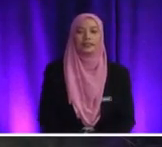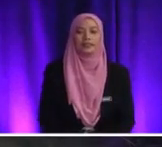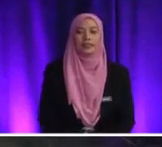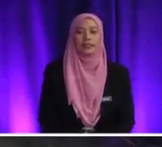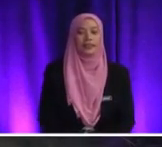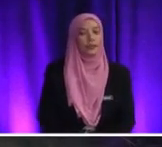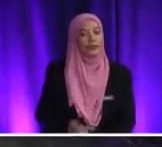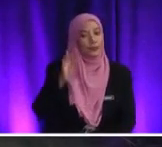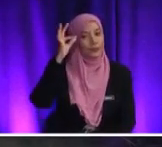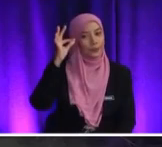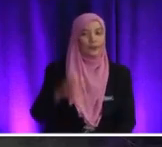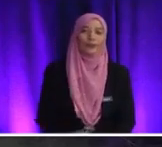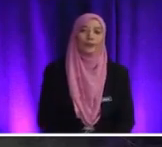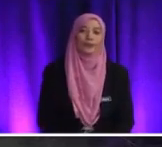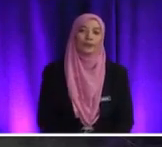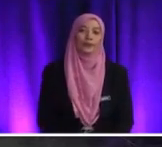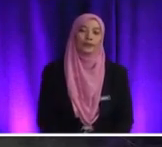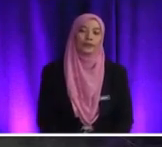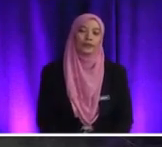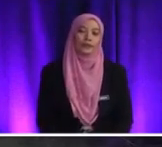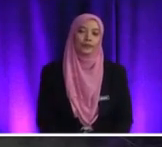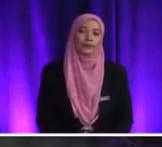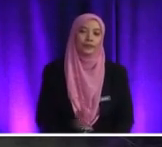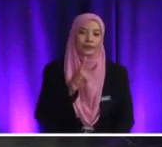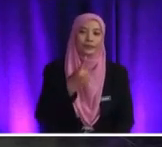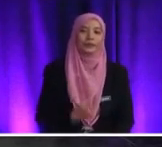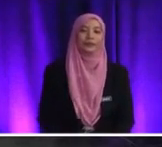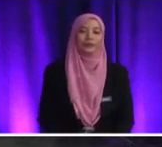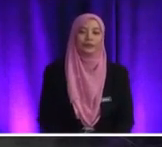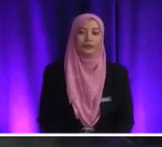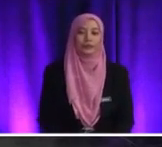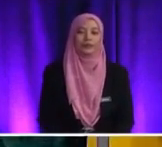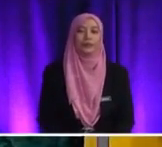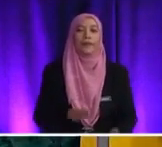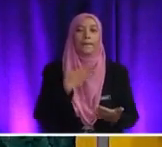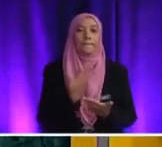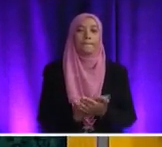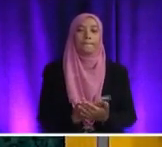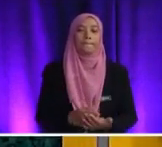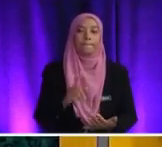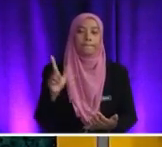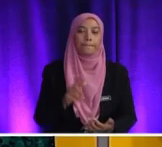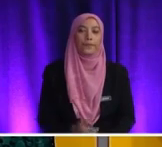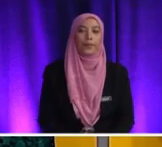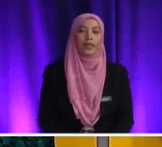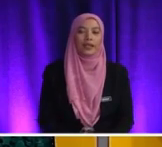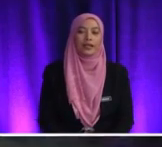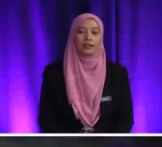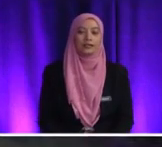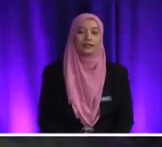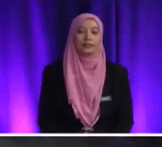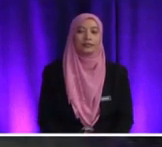apa skadik Caca jernih uh toilet yang paling banyak bintang guys ini adalah